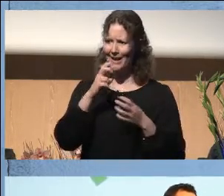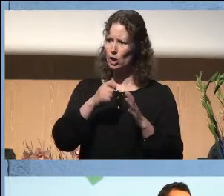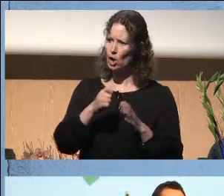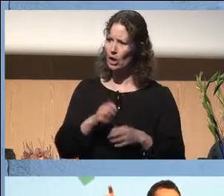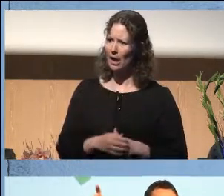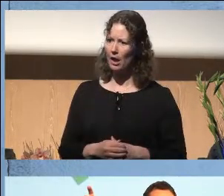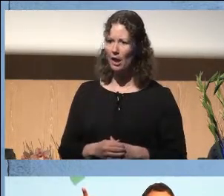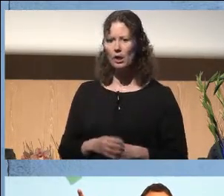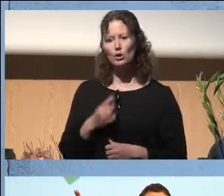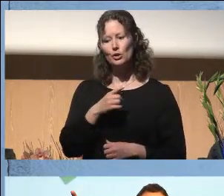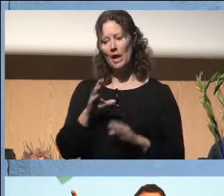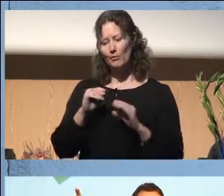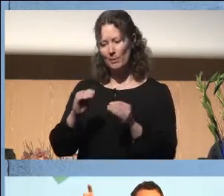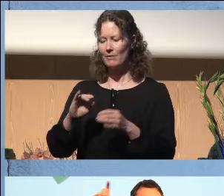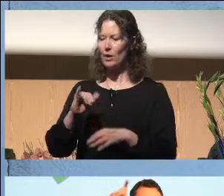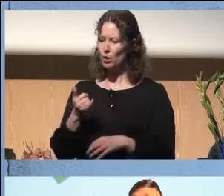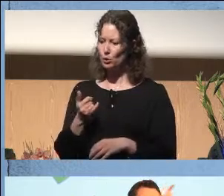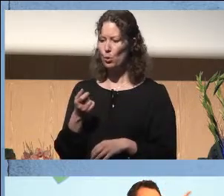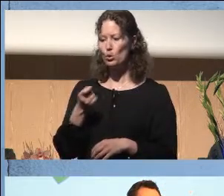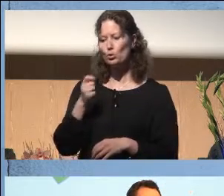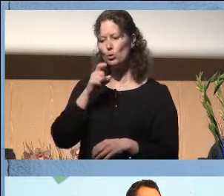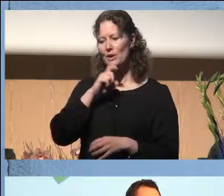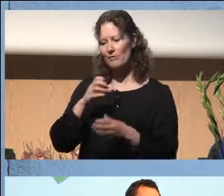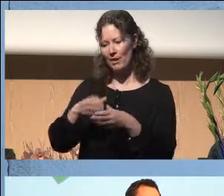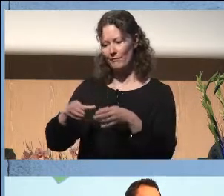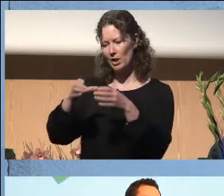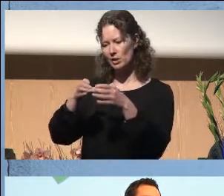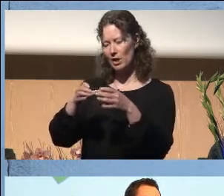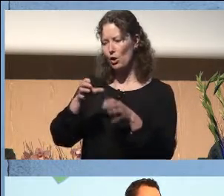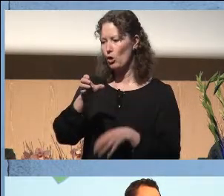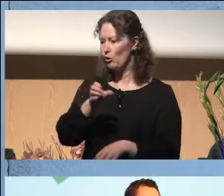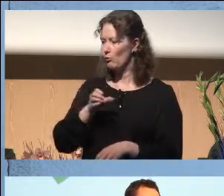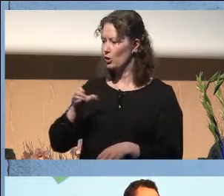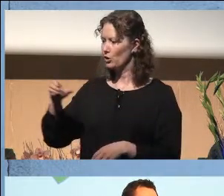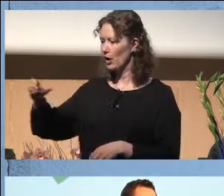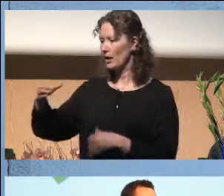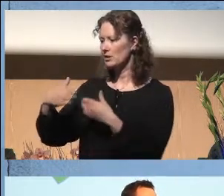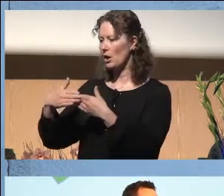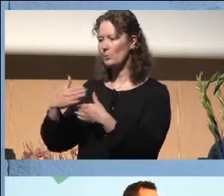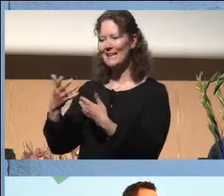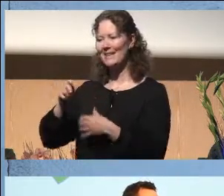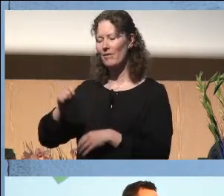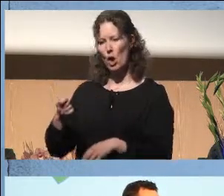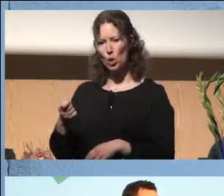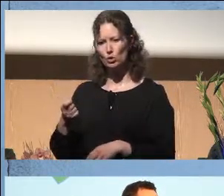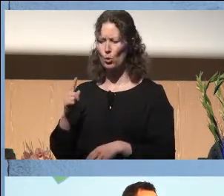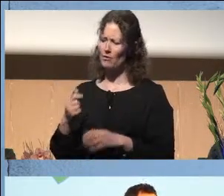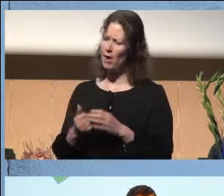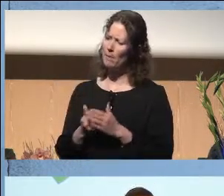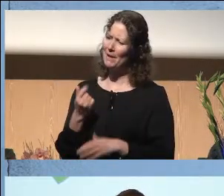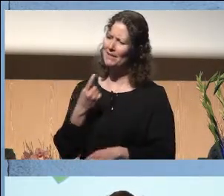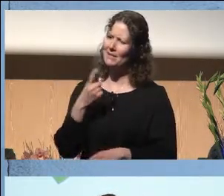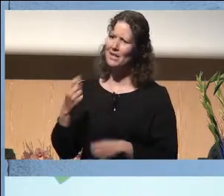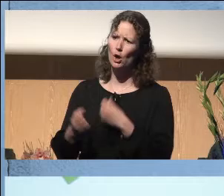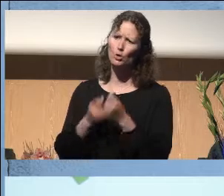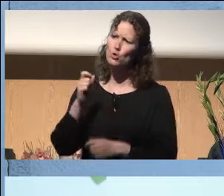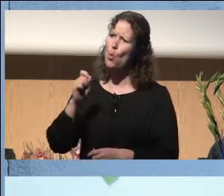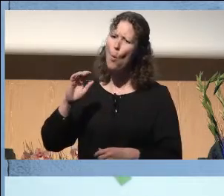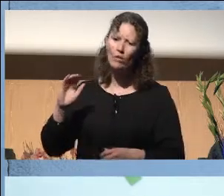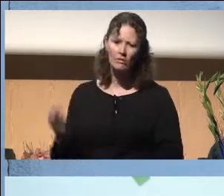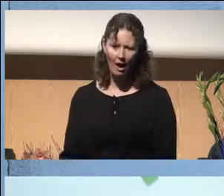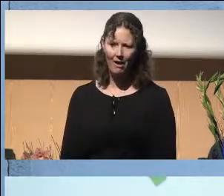deras förbättring, det var att flytta sockervattenflaskan till skåpet intill som var olåst. Och detta var det bästa de någonsin hade gjort, sa de.